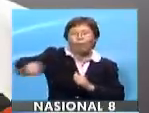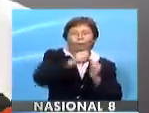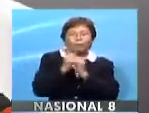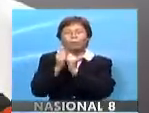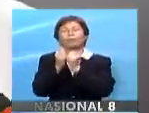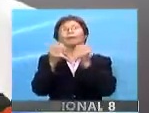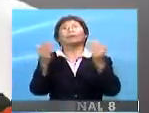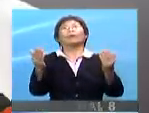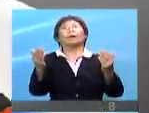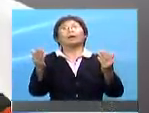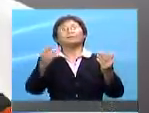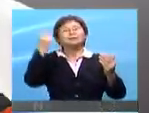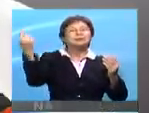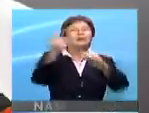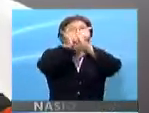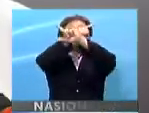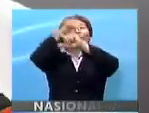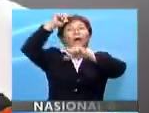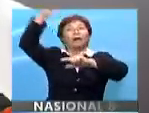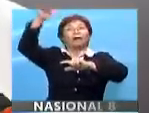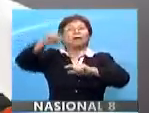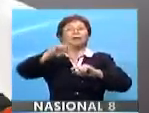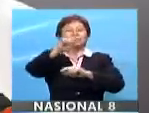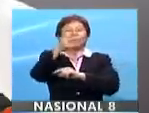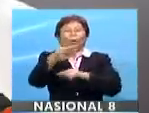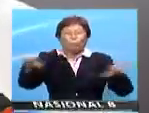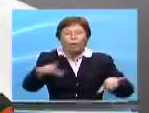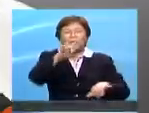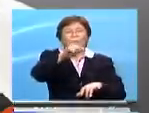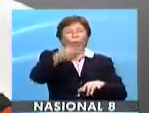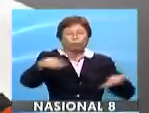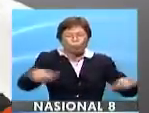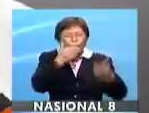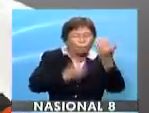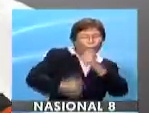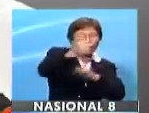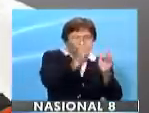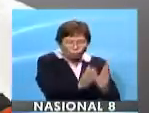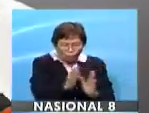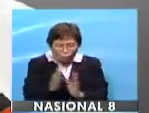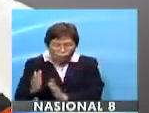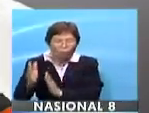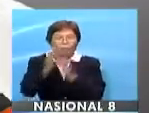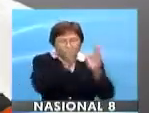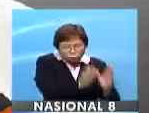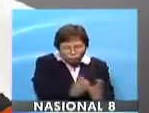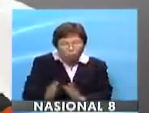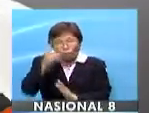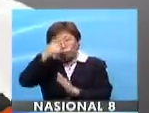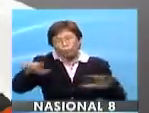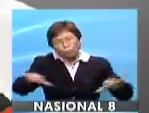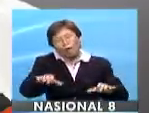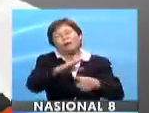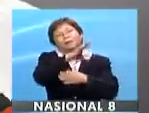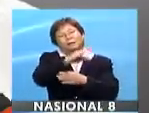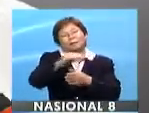dilindungi oleh Allah Subhanahu Wa Taala, dan pihak tabung haji melakukan yang terbaik dalam menyusun atur pergerakan mereka untuk menunaikan dan